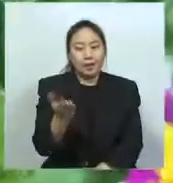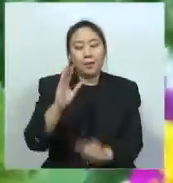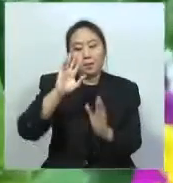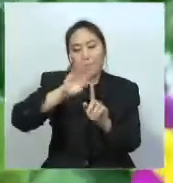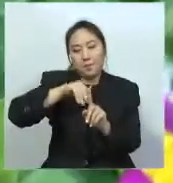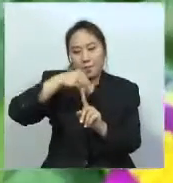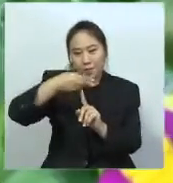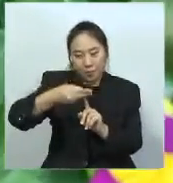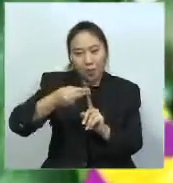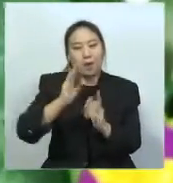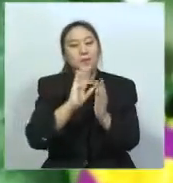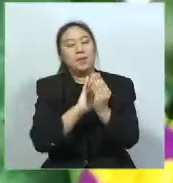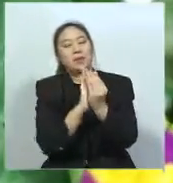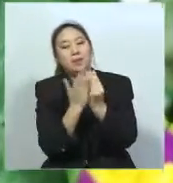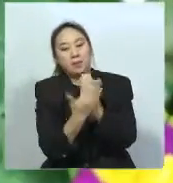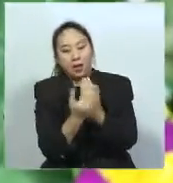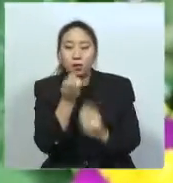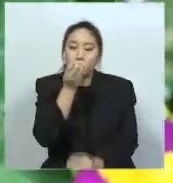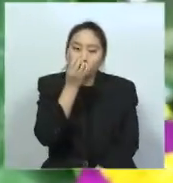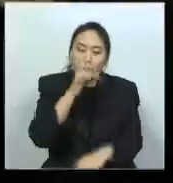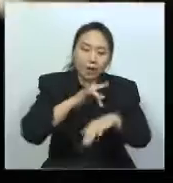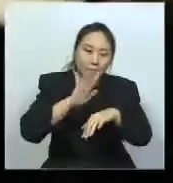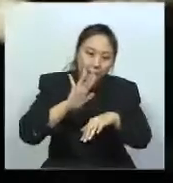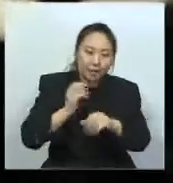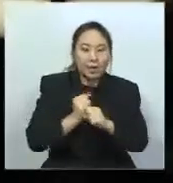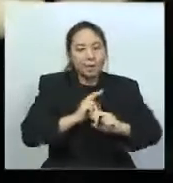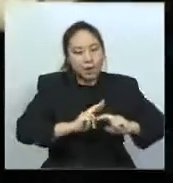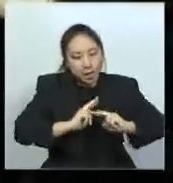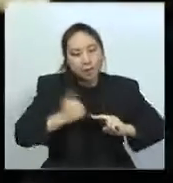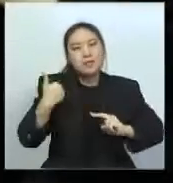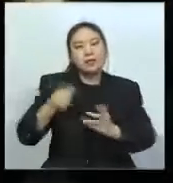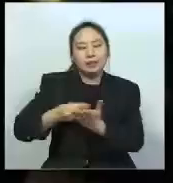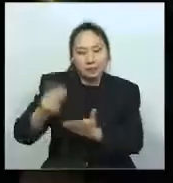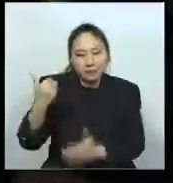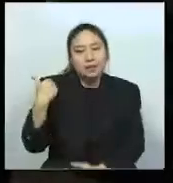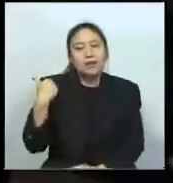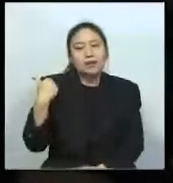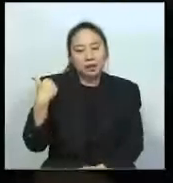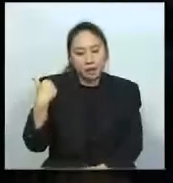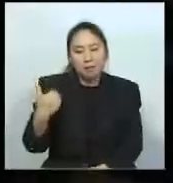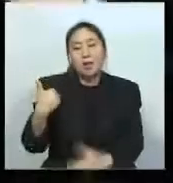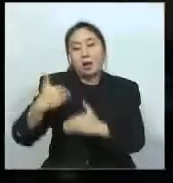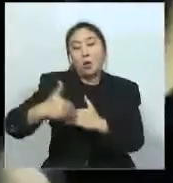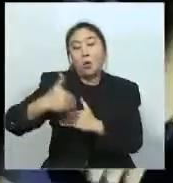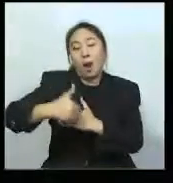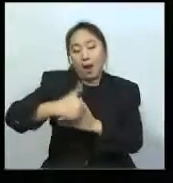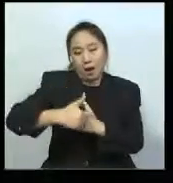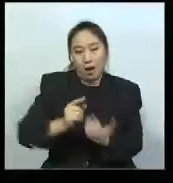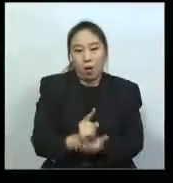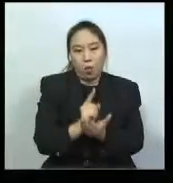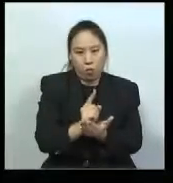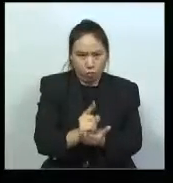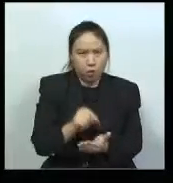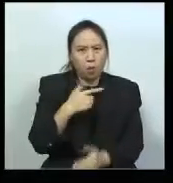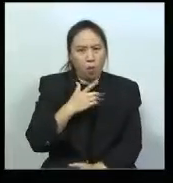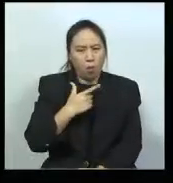ตองดอกไม้ธรรมชาติทำกันเองบ้างซื้อบ้างนะคะแล้วกระทงขนมปังเนี่ยผู้สื่อข่าวบอกว่าคนนิ